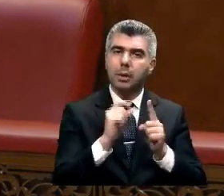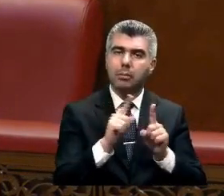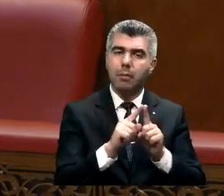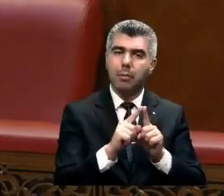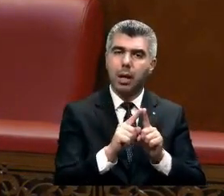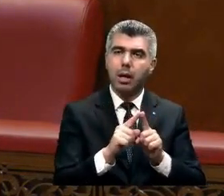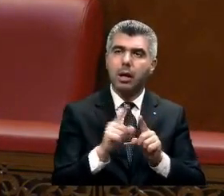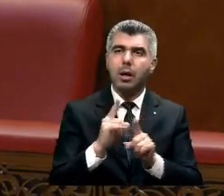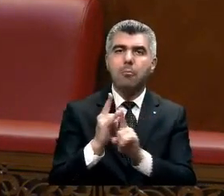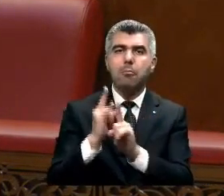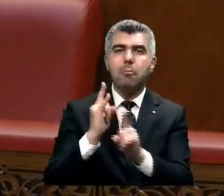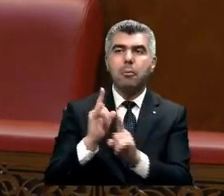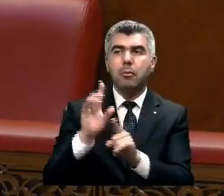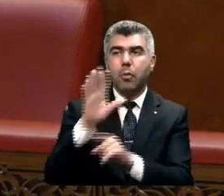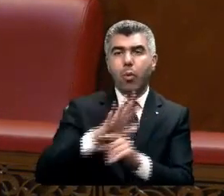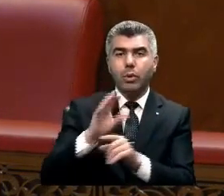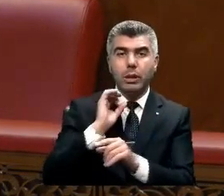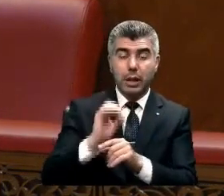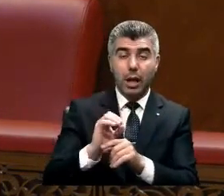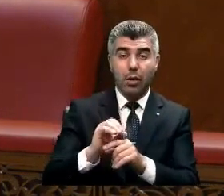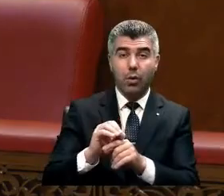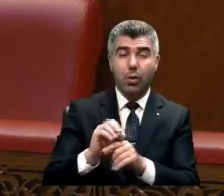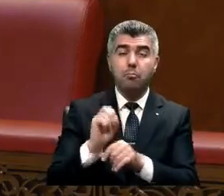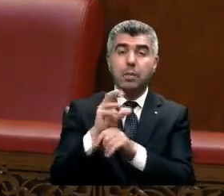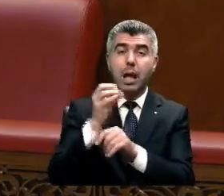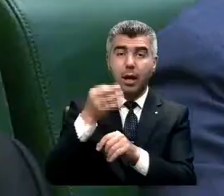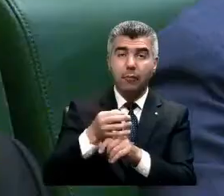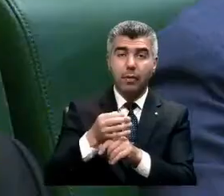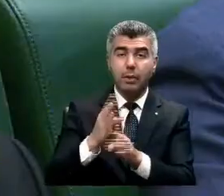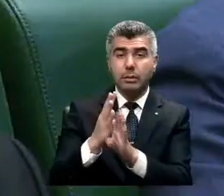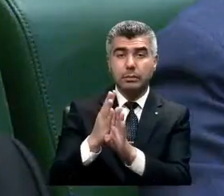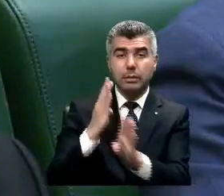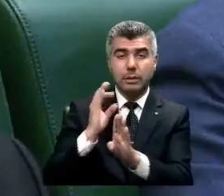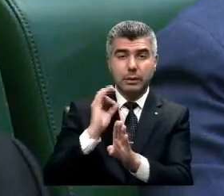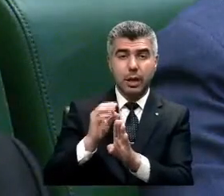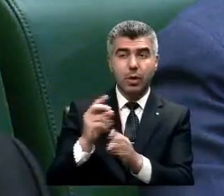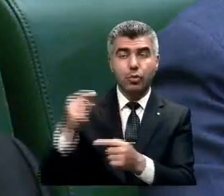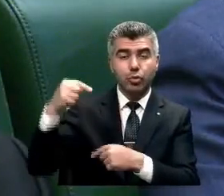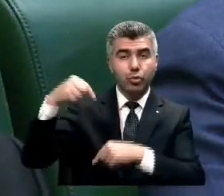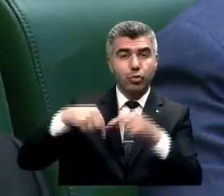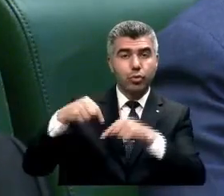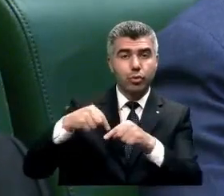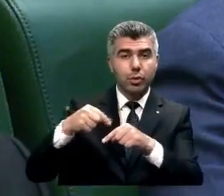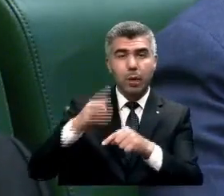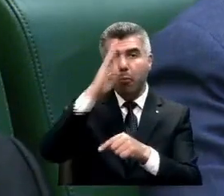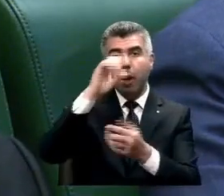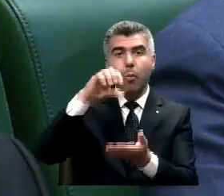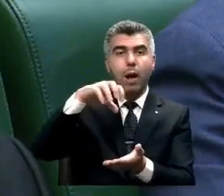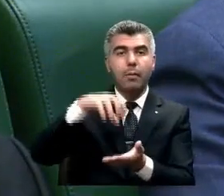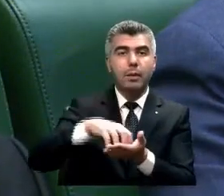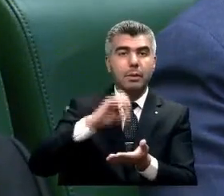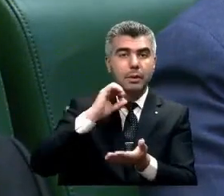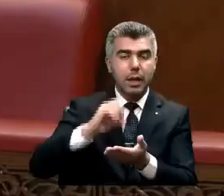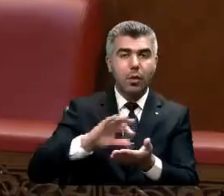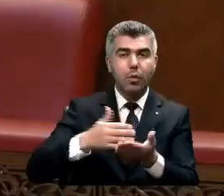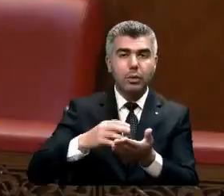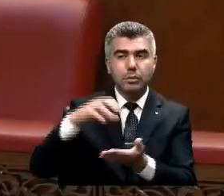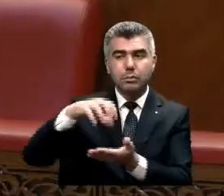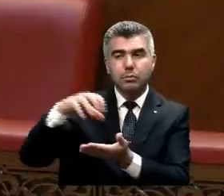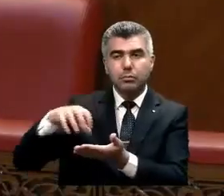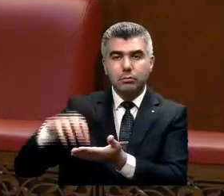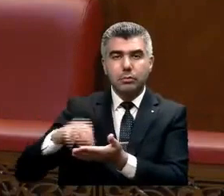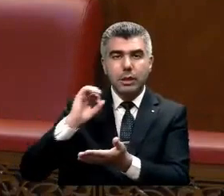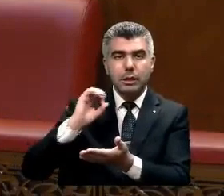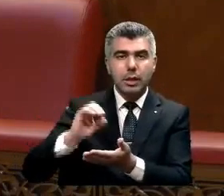بقاء المسافرين في المراحل المختلفه من عمليه معالجه حركه المسافرين عند وصولهم الى مطار محمد الخامس وذلك على مستوى مناطق